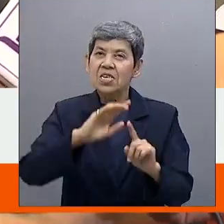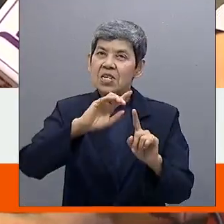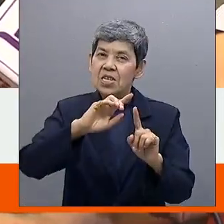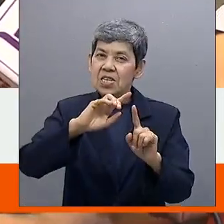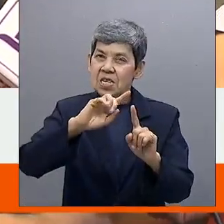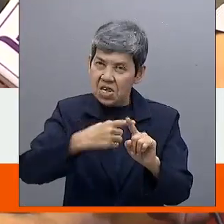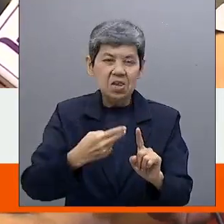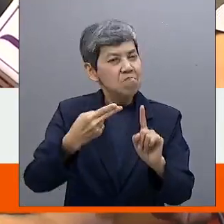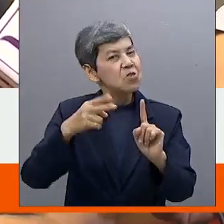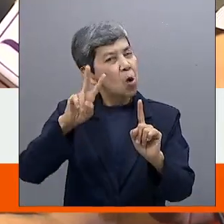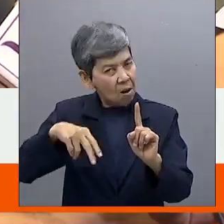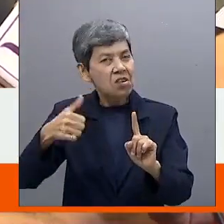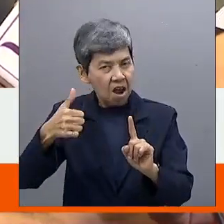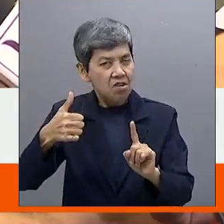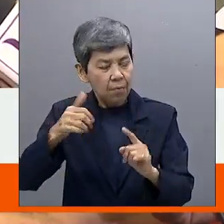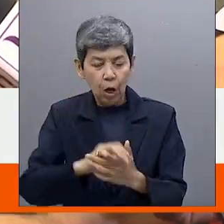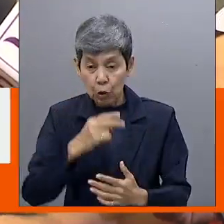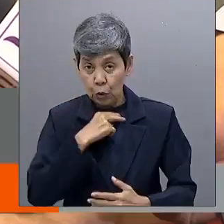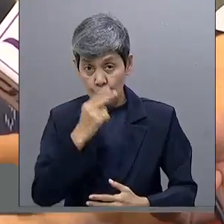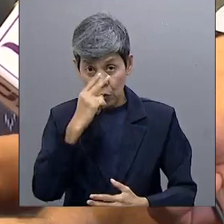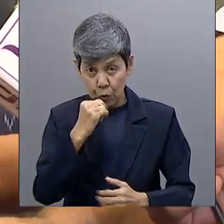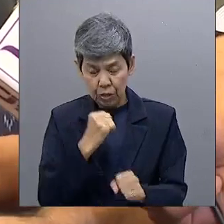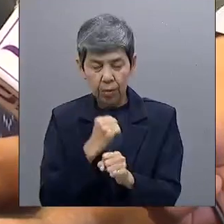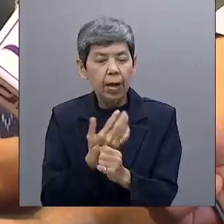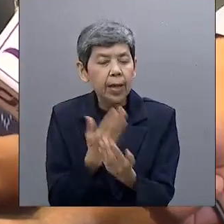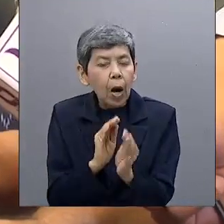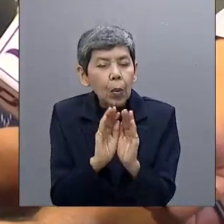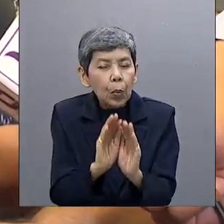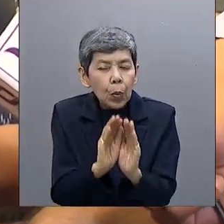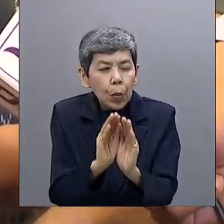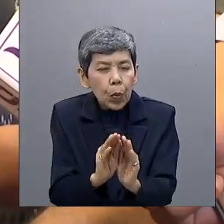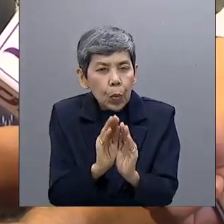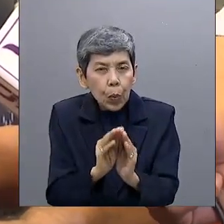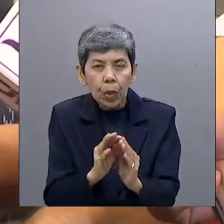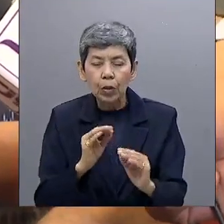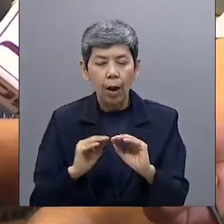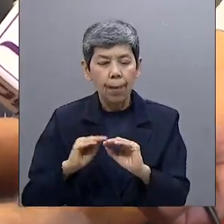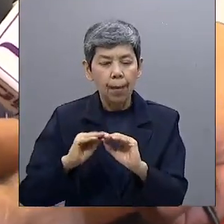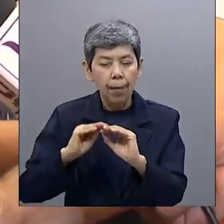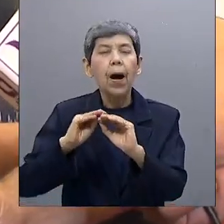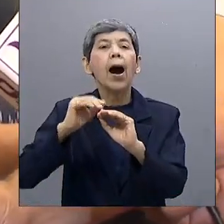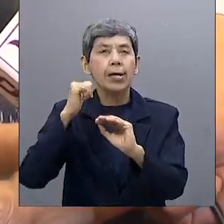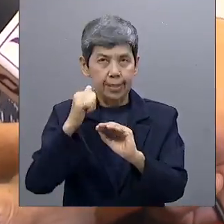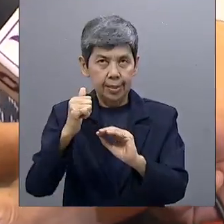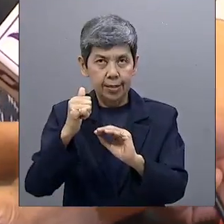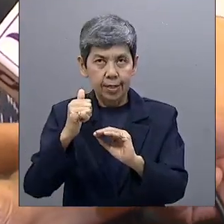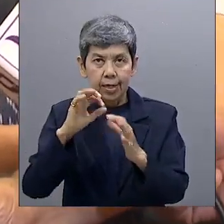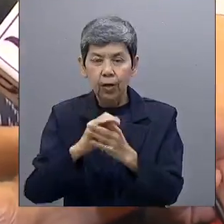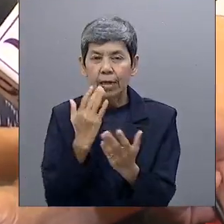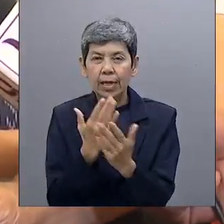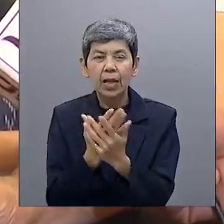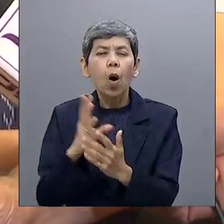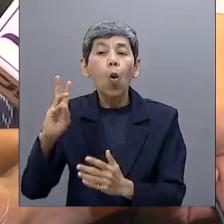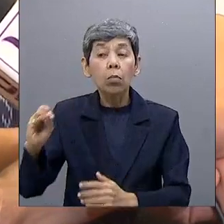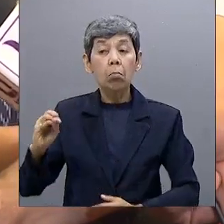เดือนนะครับซึ่งก็ถือว่าเป็นจำนวนที่สูงขึ้นแล้วก็มากกว่าเงินบำนาญที่